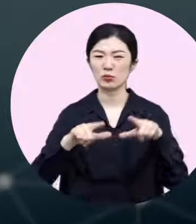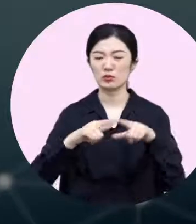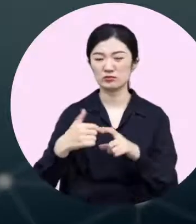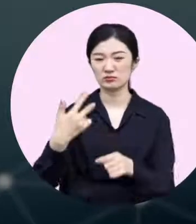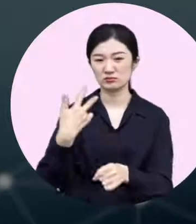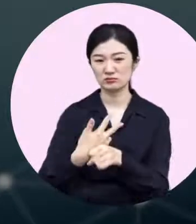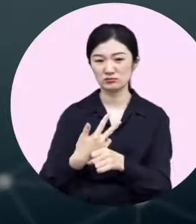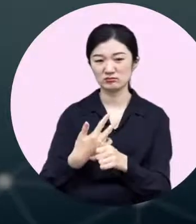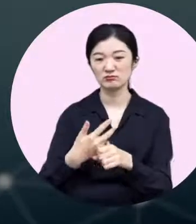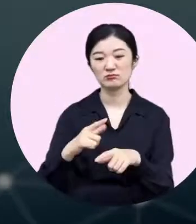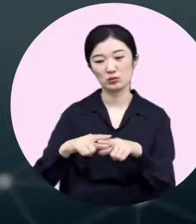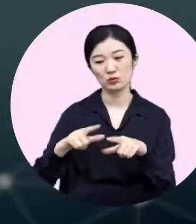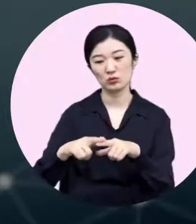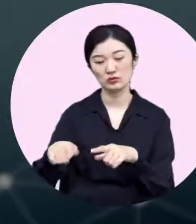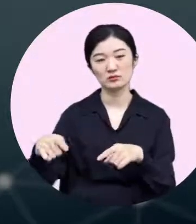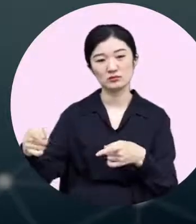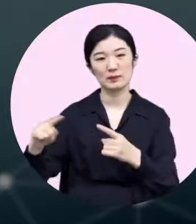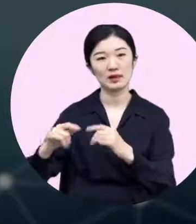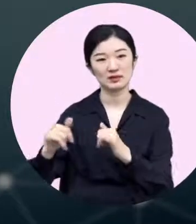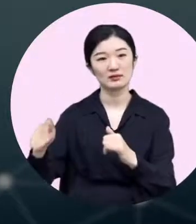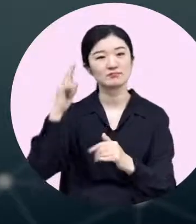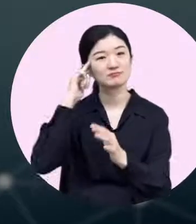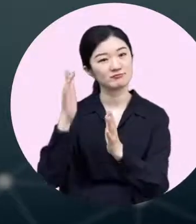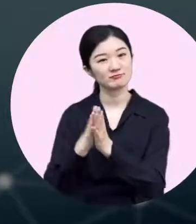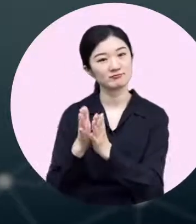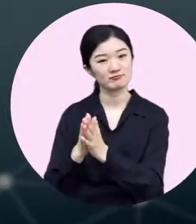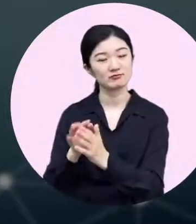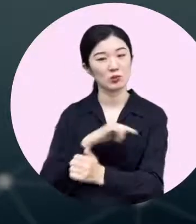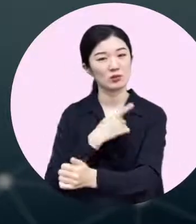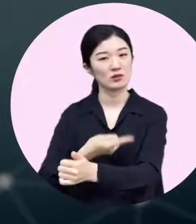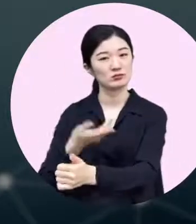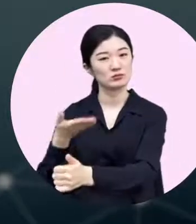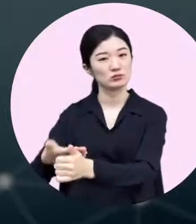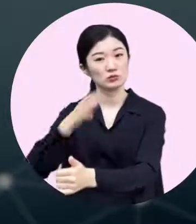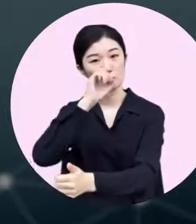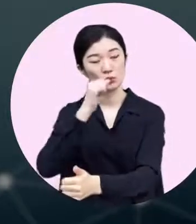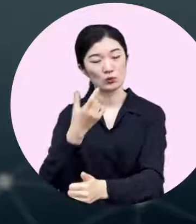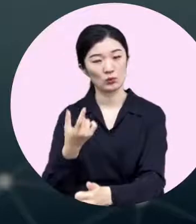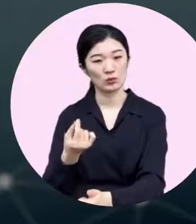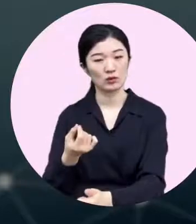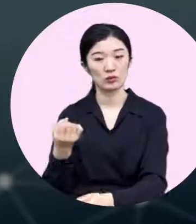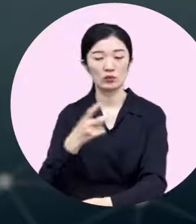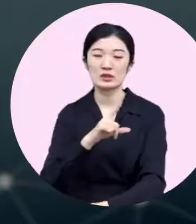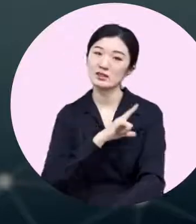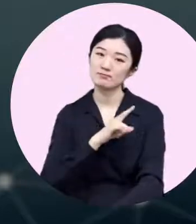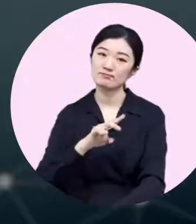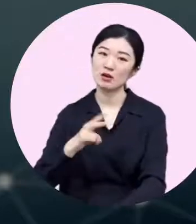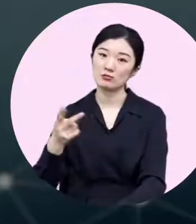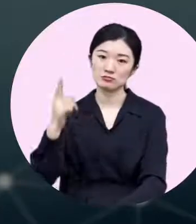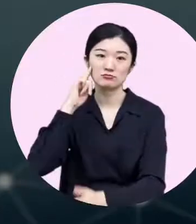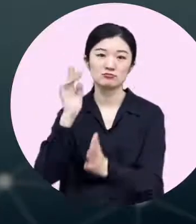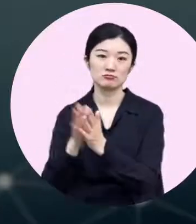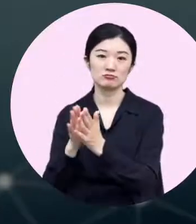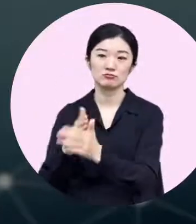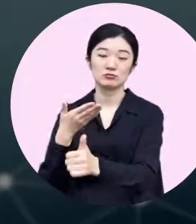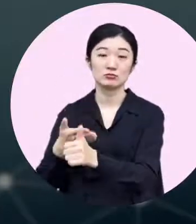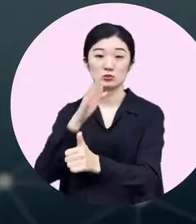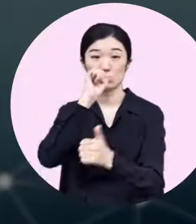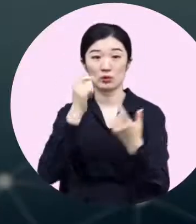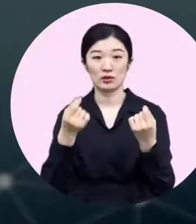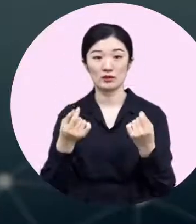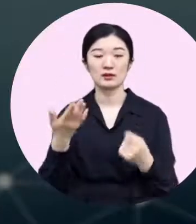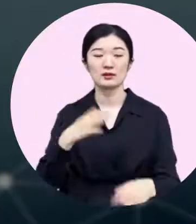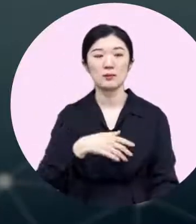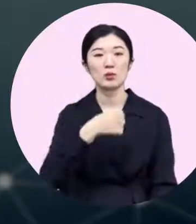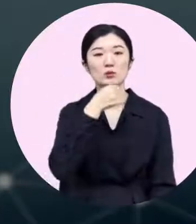참가자가 직접 할 수 있게끔 해주는 게 좋을 것 같고 이름 바꾸기도 직접 할 수 있게 해주는 게 좋죠. 음소거 해제는 이제 여러분들이 상황에